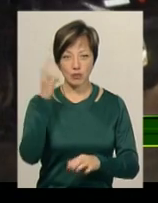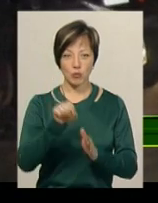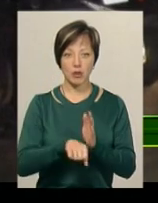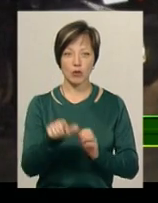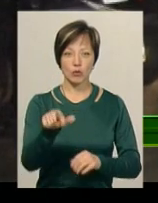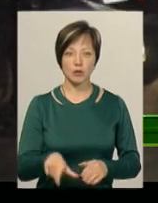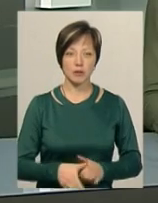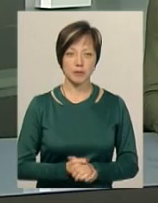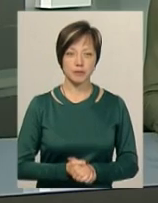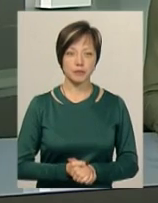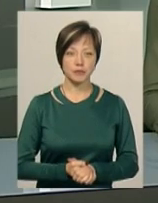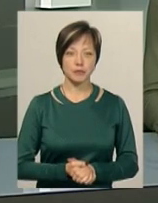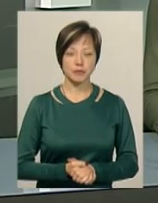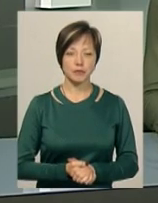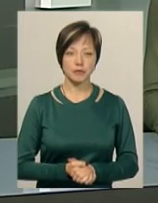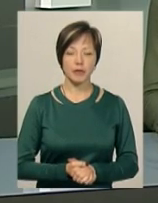людину.